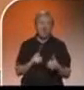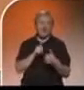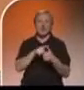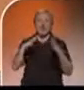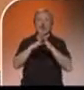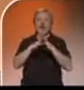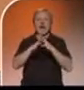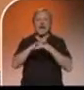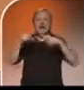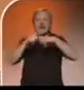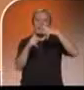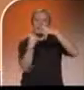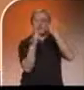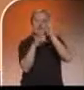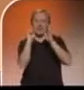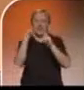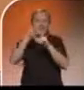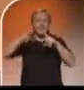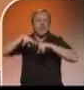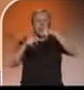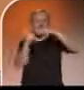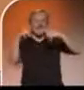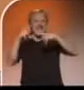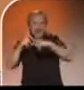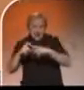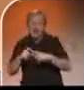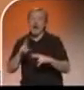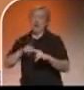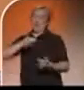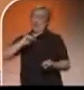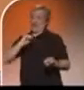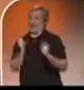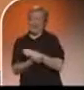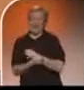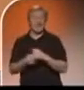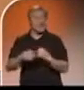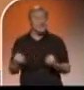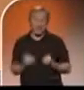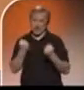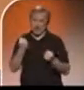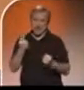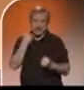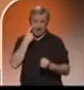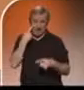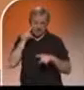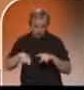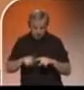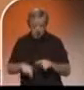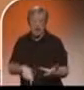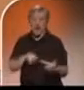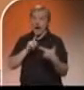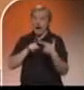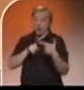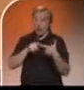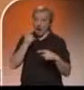je retinopatie nedonošených, která může vyústit vlastně v těžké zrakové postižení, ale také nemusí. A potom další věc,